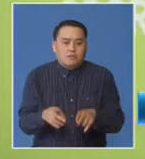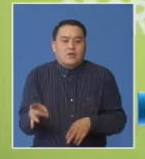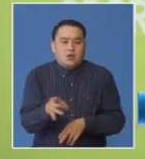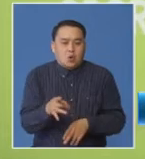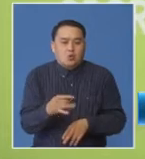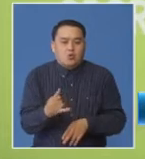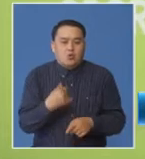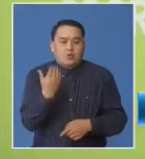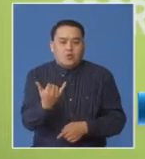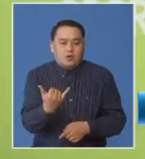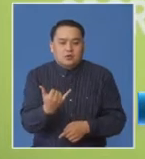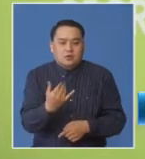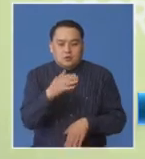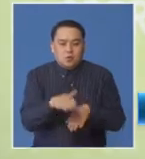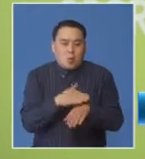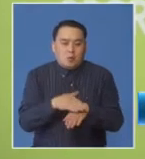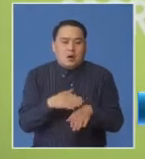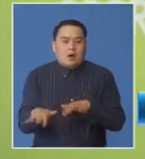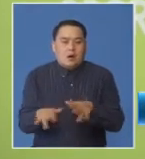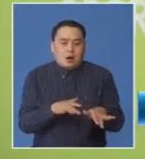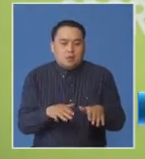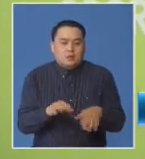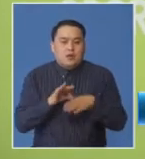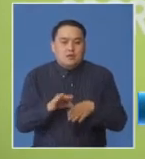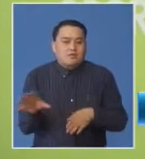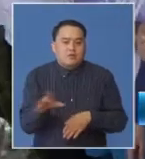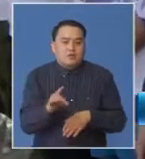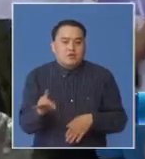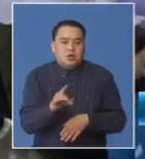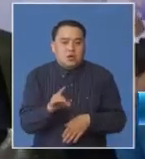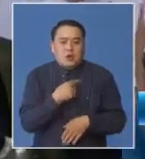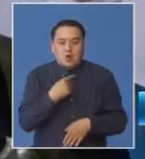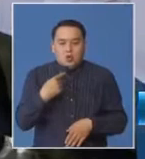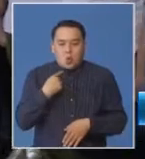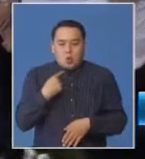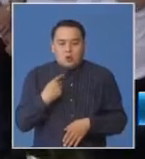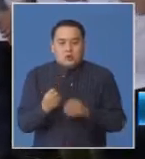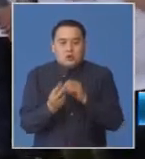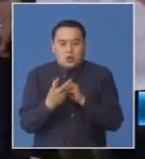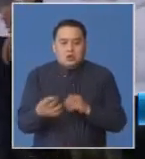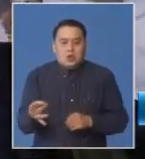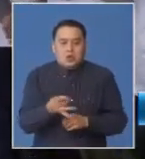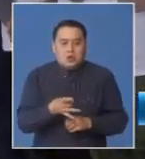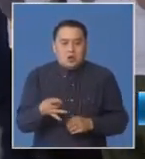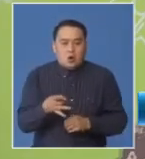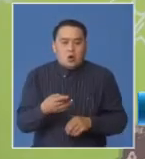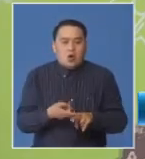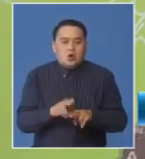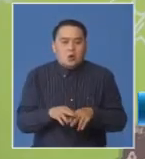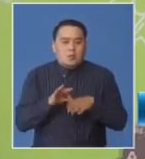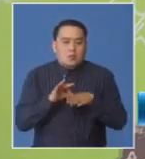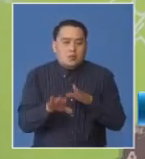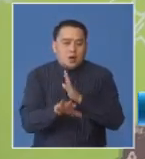регионе. Передаем на благотворительной основе. Проводим во всех регионах страны. Талдыкурган уже 13-й регион республики, в котором